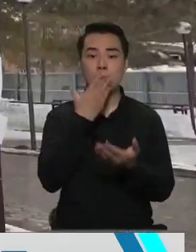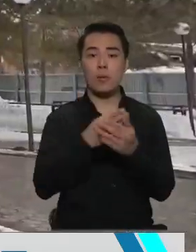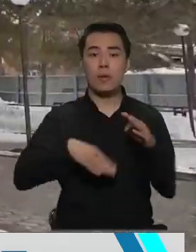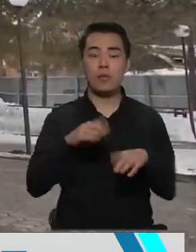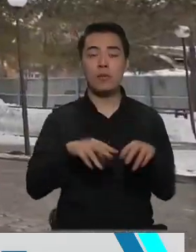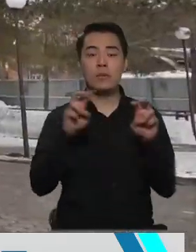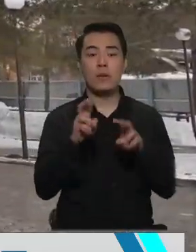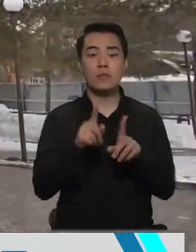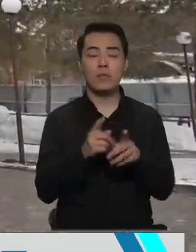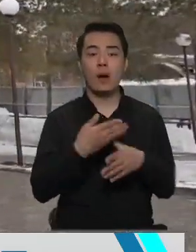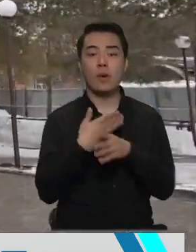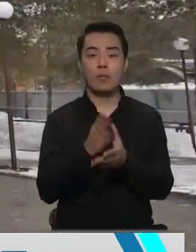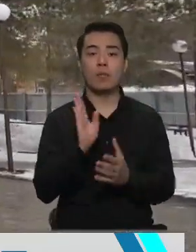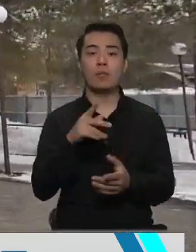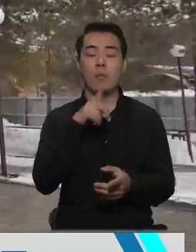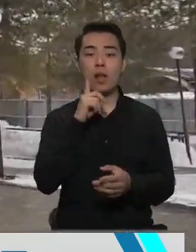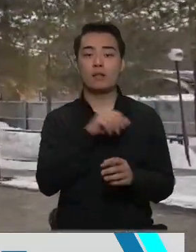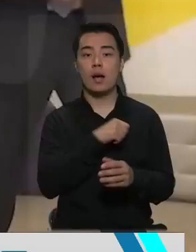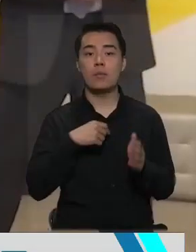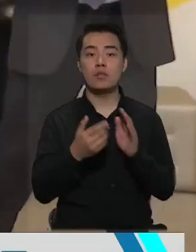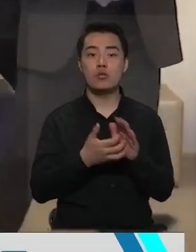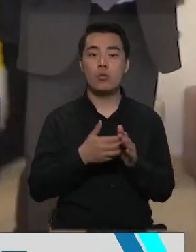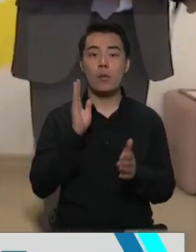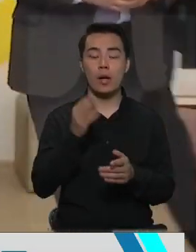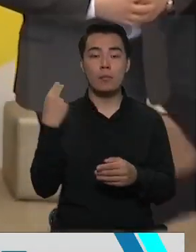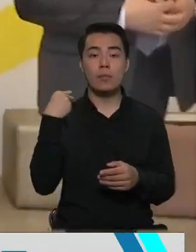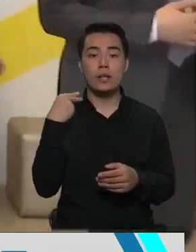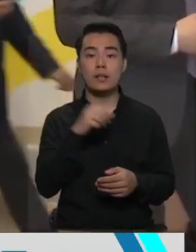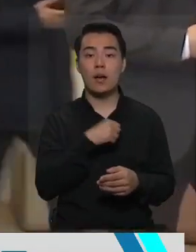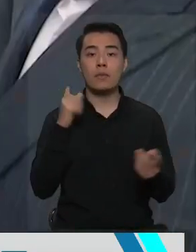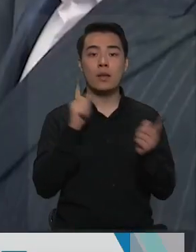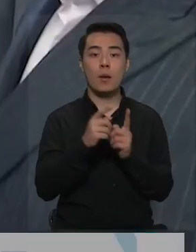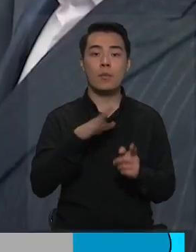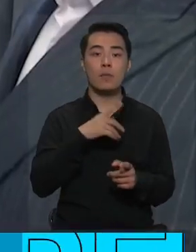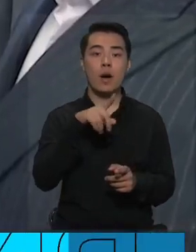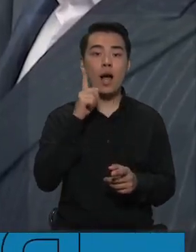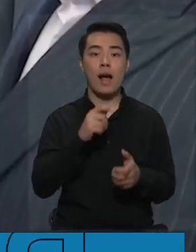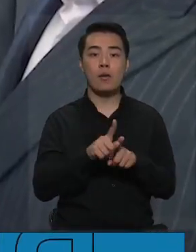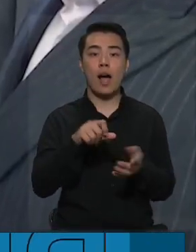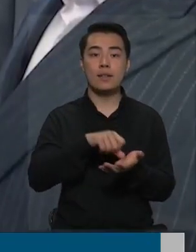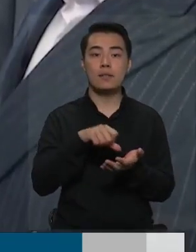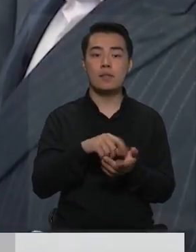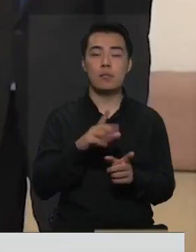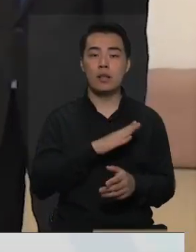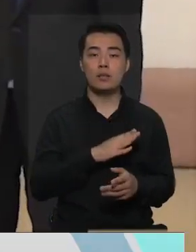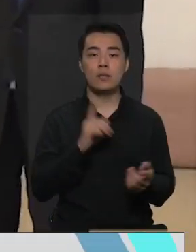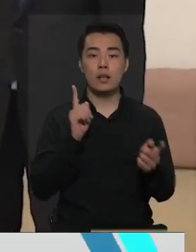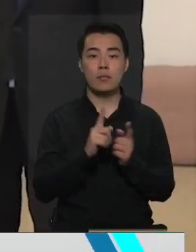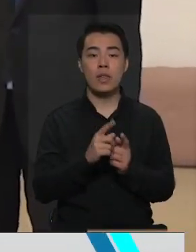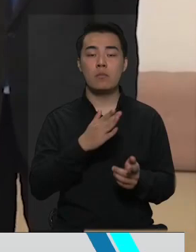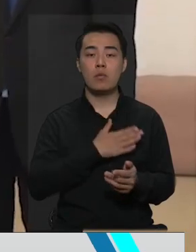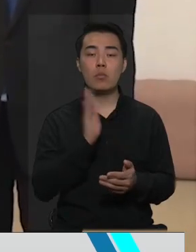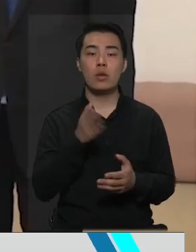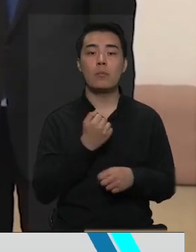помогают как здесь в Молодежном ресурсном центре Тут президент встретился с молодыми активистами региона мы будем